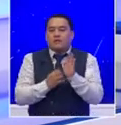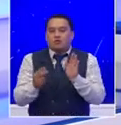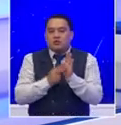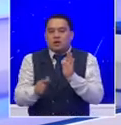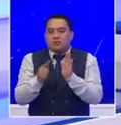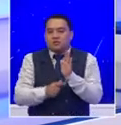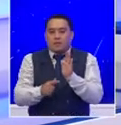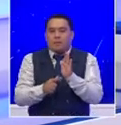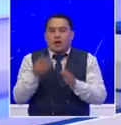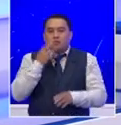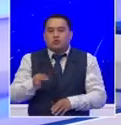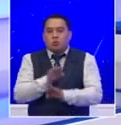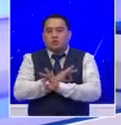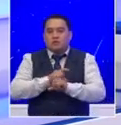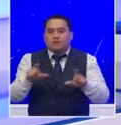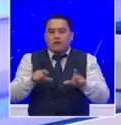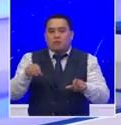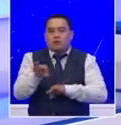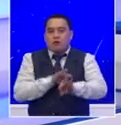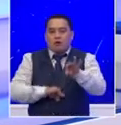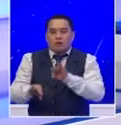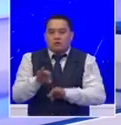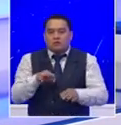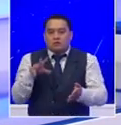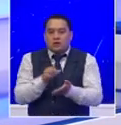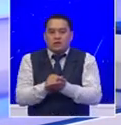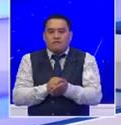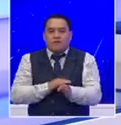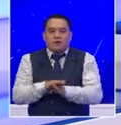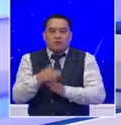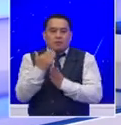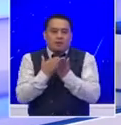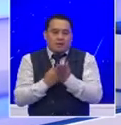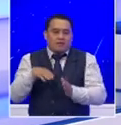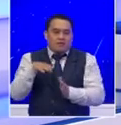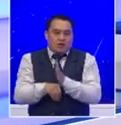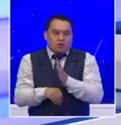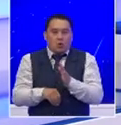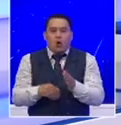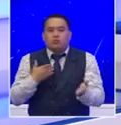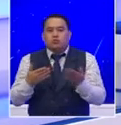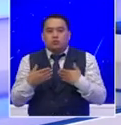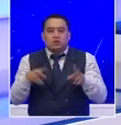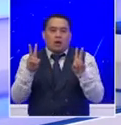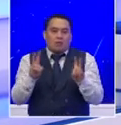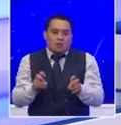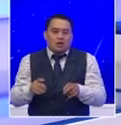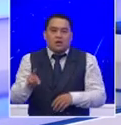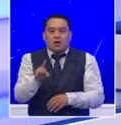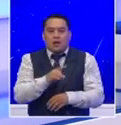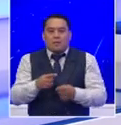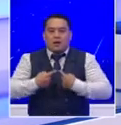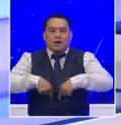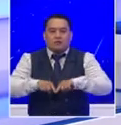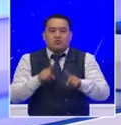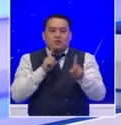Девятьсот 77 объектов в Алматинской области вошли в проект «Дорожная карта занятости». Реализация программы вошла в круг обсуждаемых тем регионального